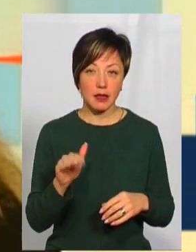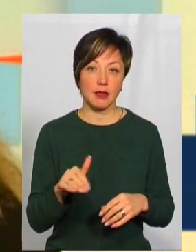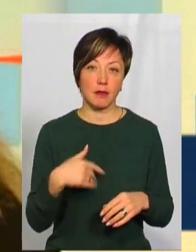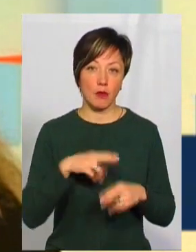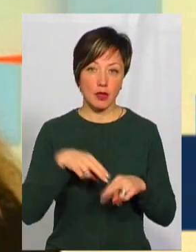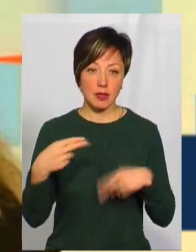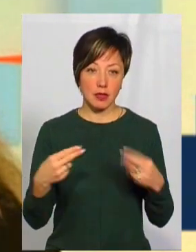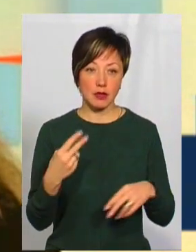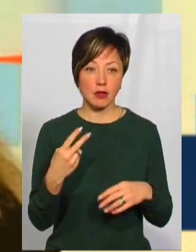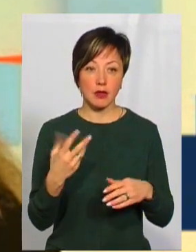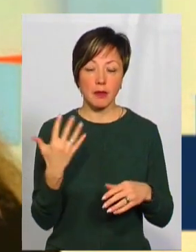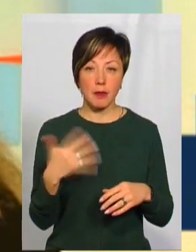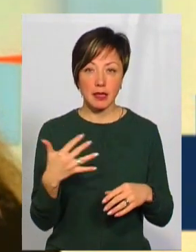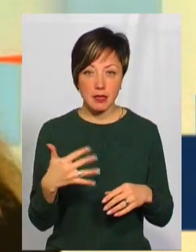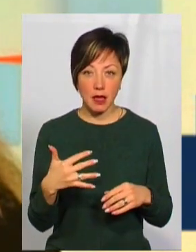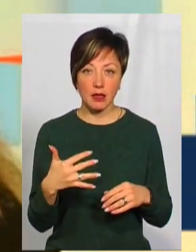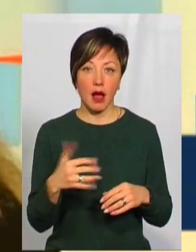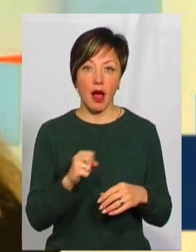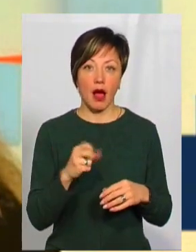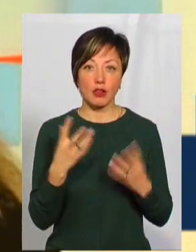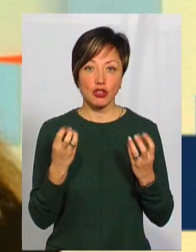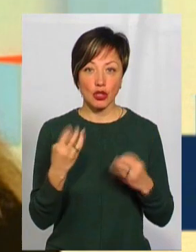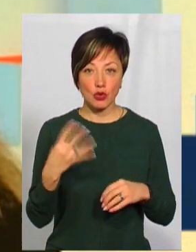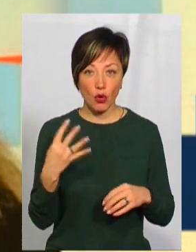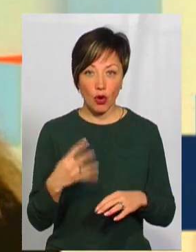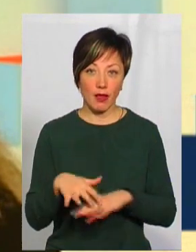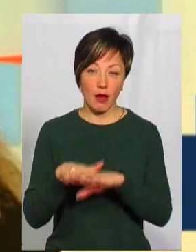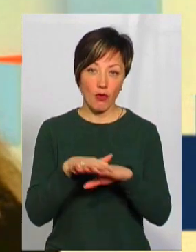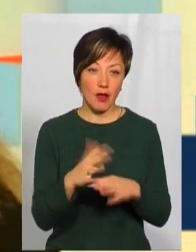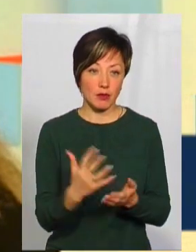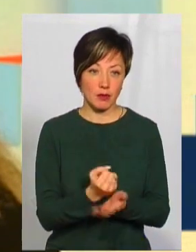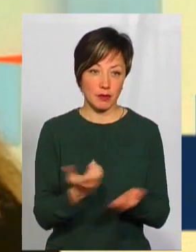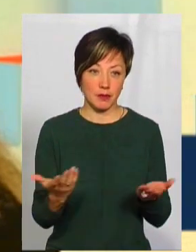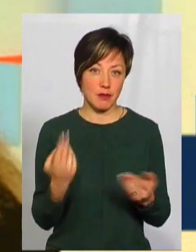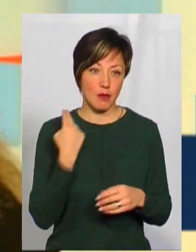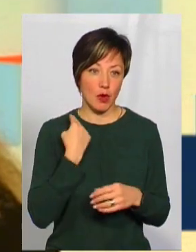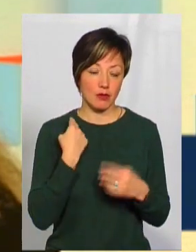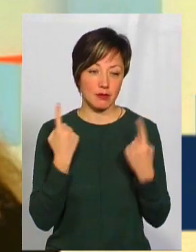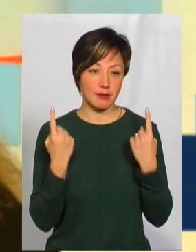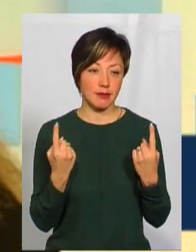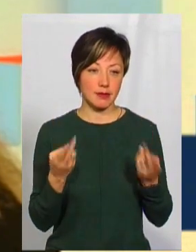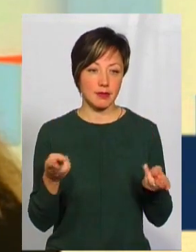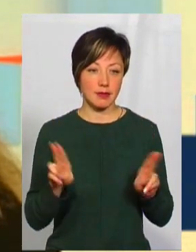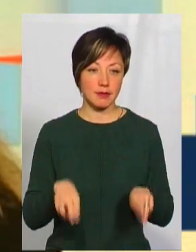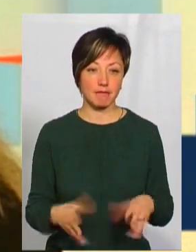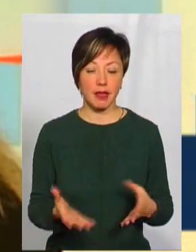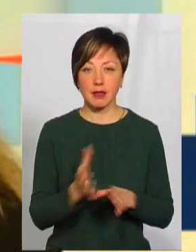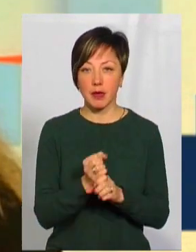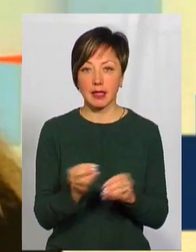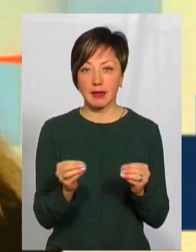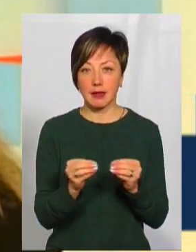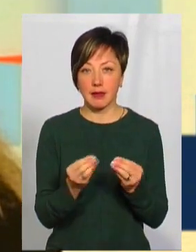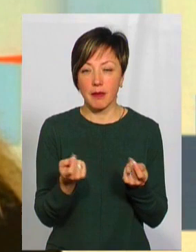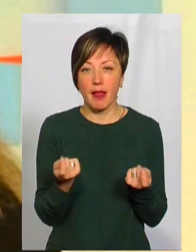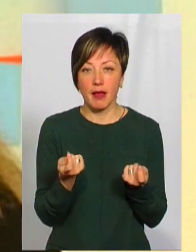ми погасили тих в сумі 50, але ще 40 нарахувалося, і борг зменшився лише